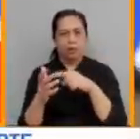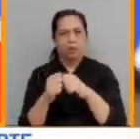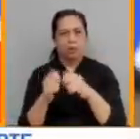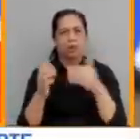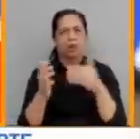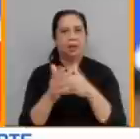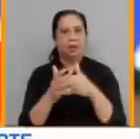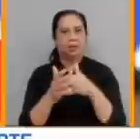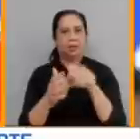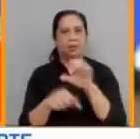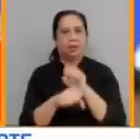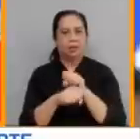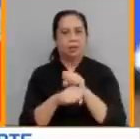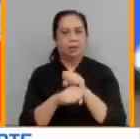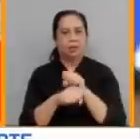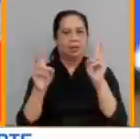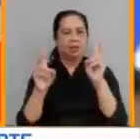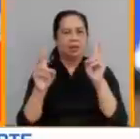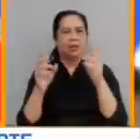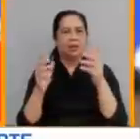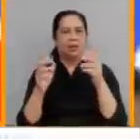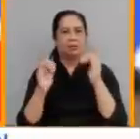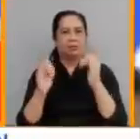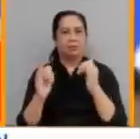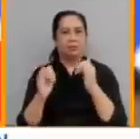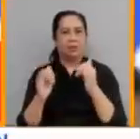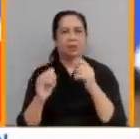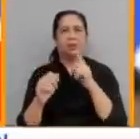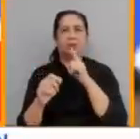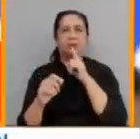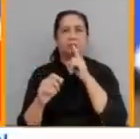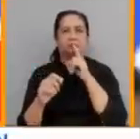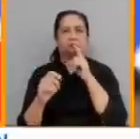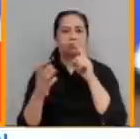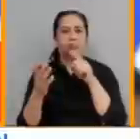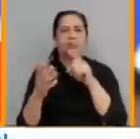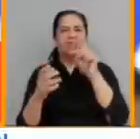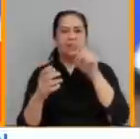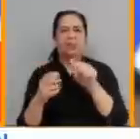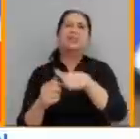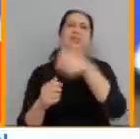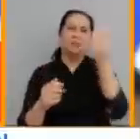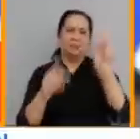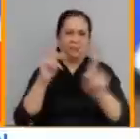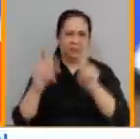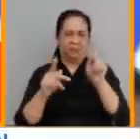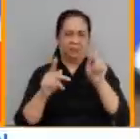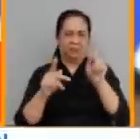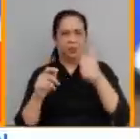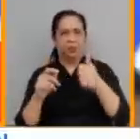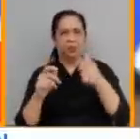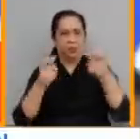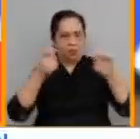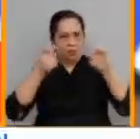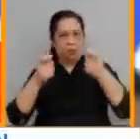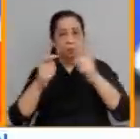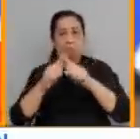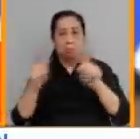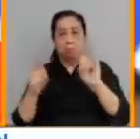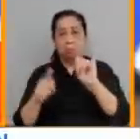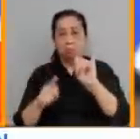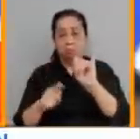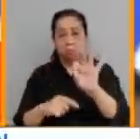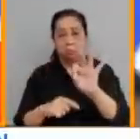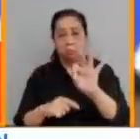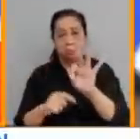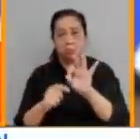structure, mabuti man talaga yung iba na naman. Dapat iba na. Pero kung if we